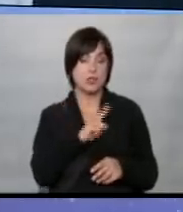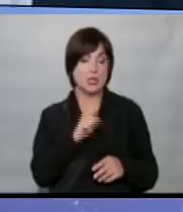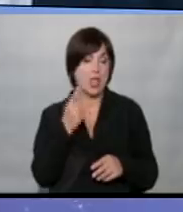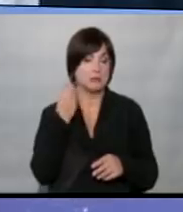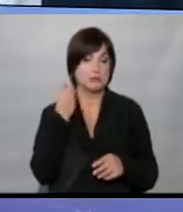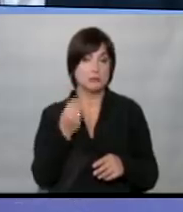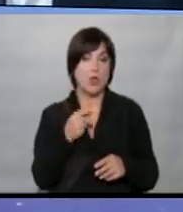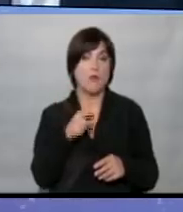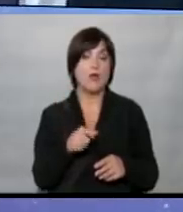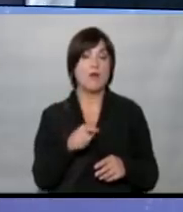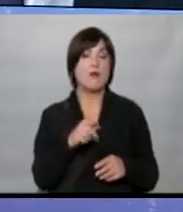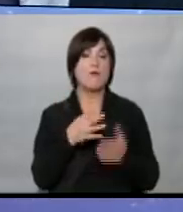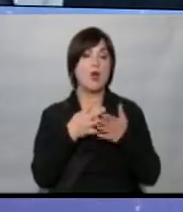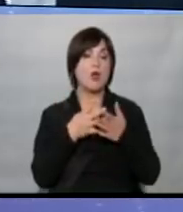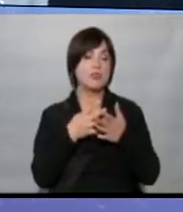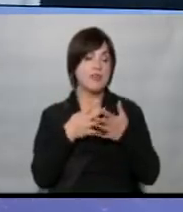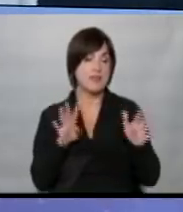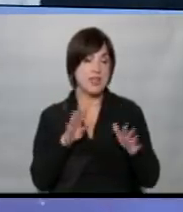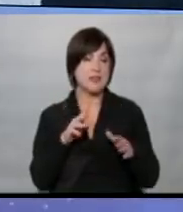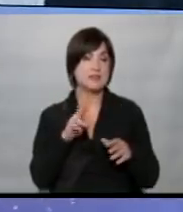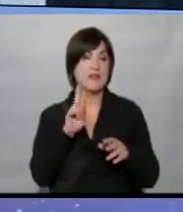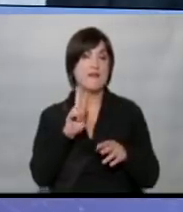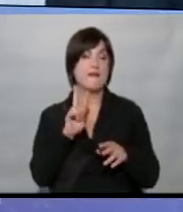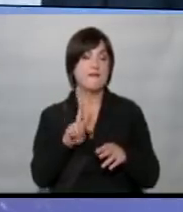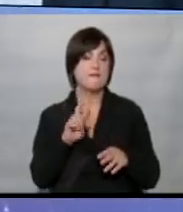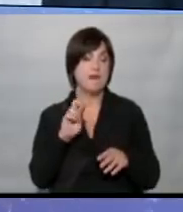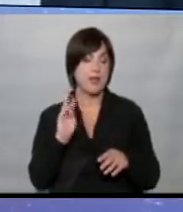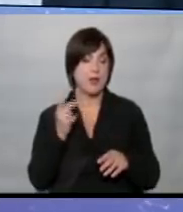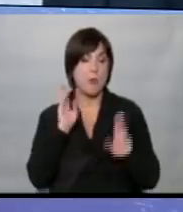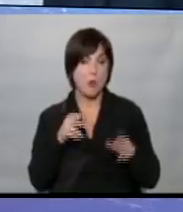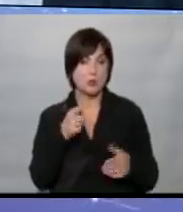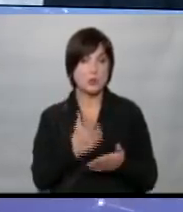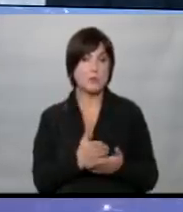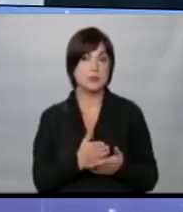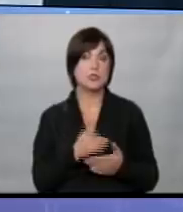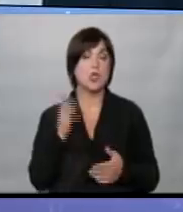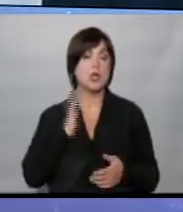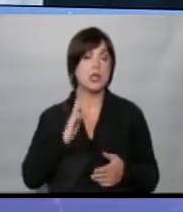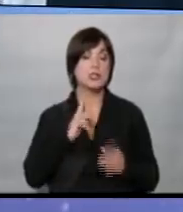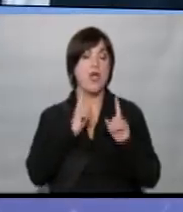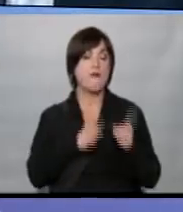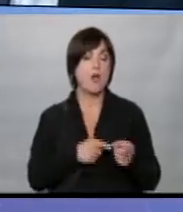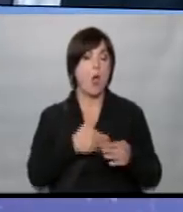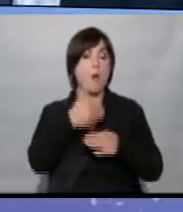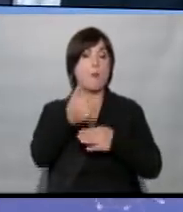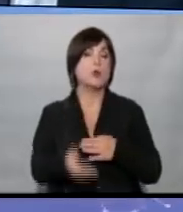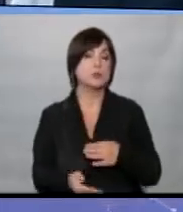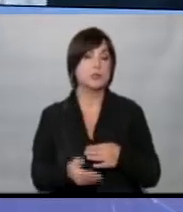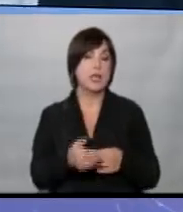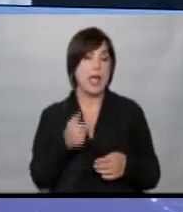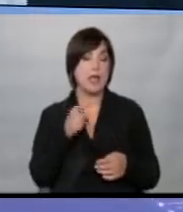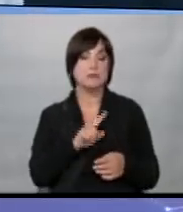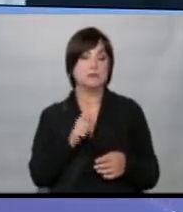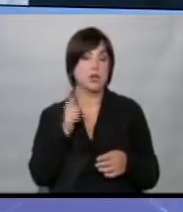Апсолутно ирацио. Во 21. Тоа може во 19 век има некоја рацио позади тоа и веројатно до граѓанската војна, но потоа е веќе